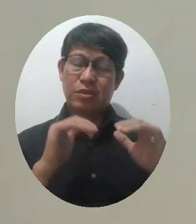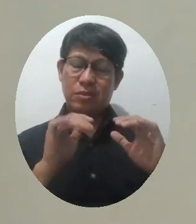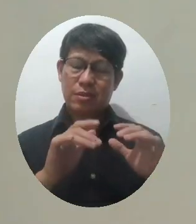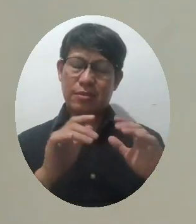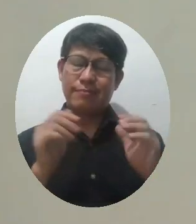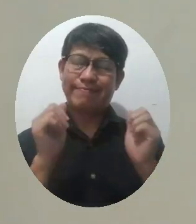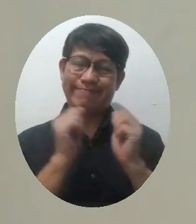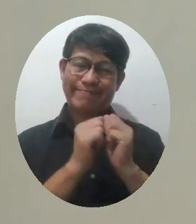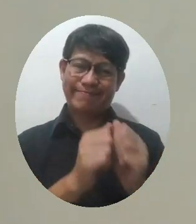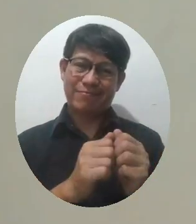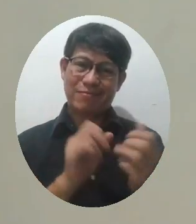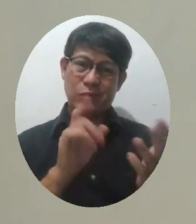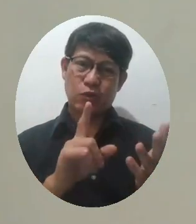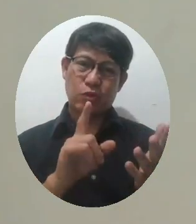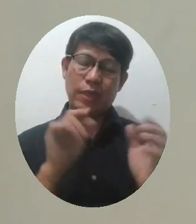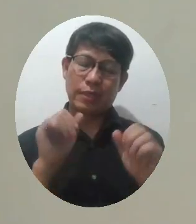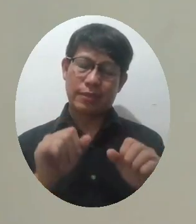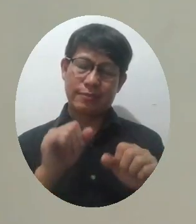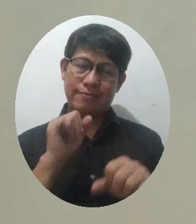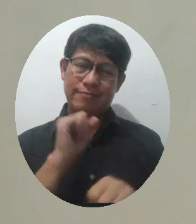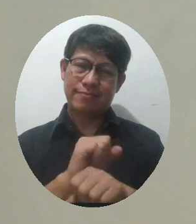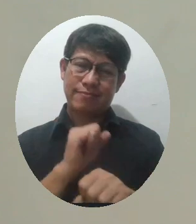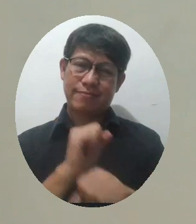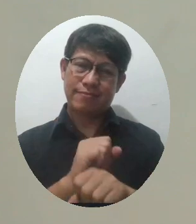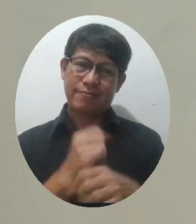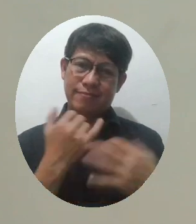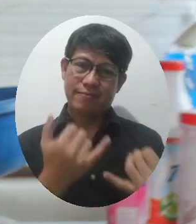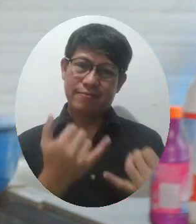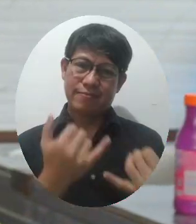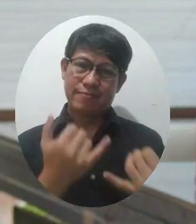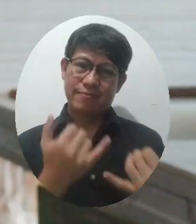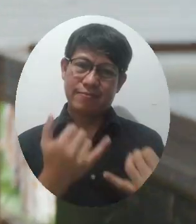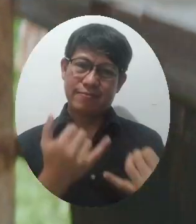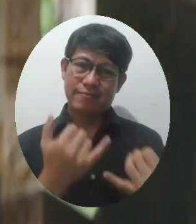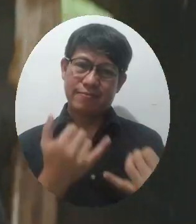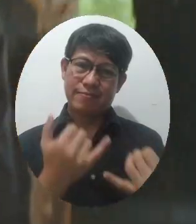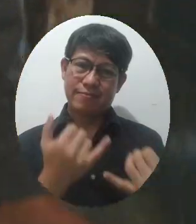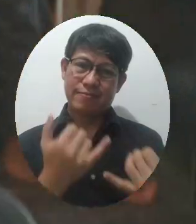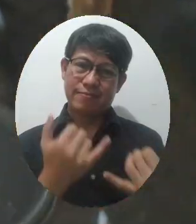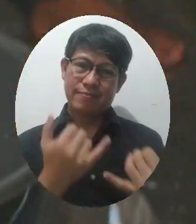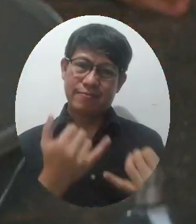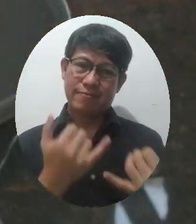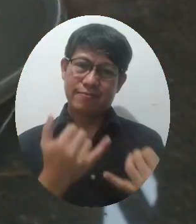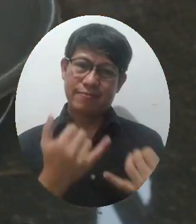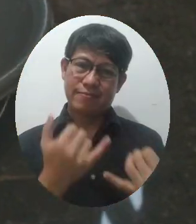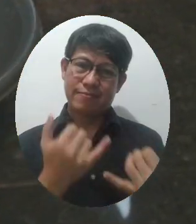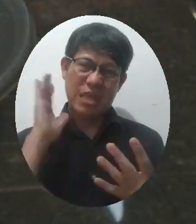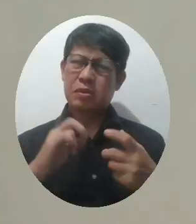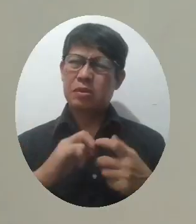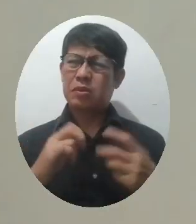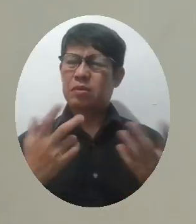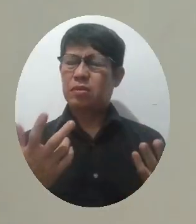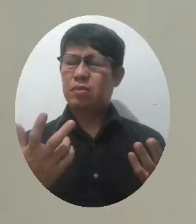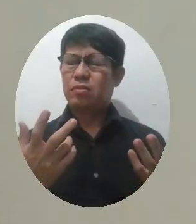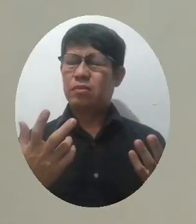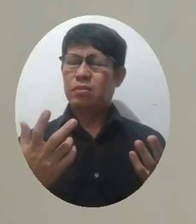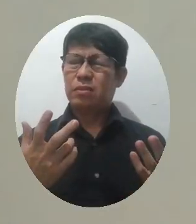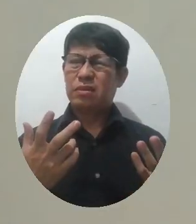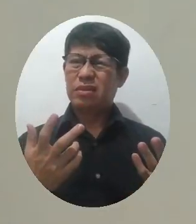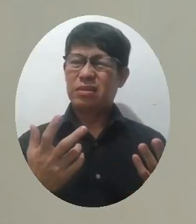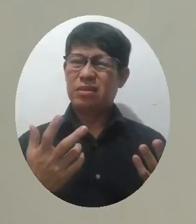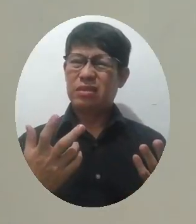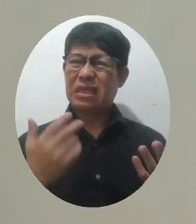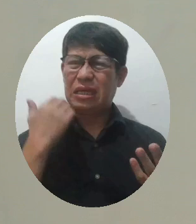tapos ano ng trabaho, kasi dati nagtrabaho ko janitress din. Yung mga hinanayang nila sa school na